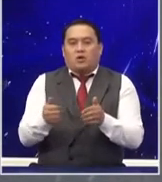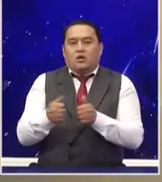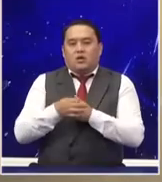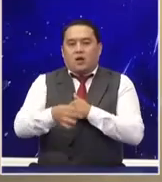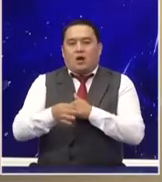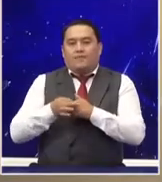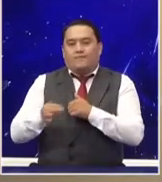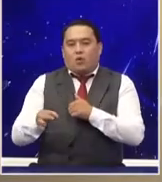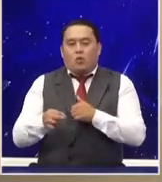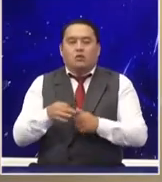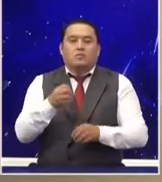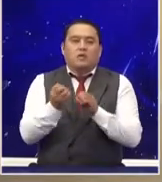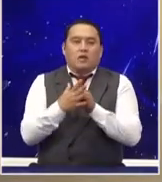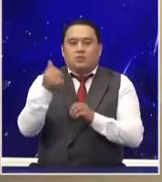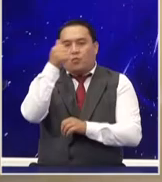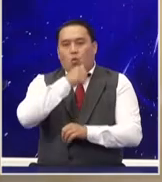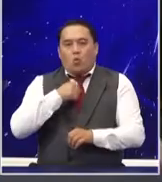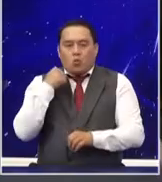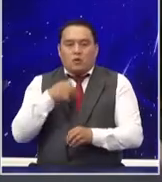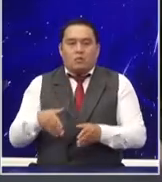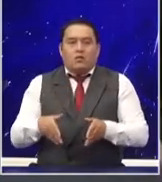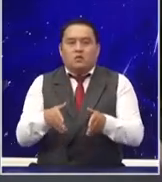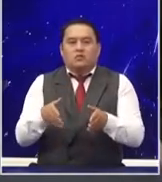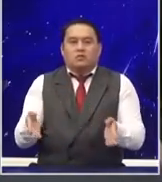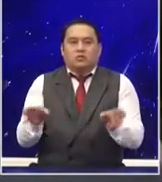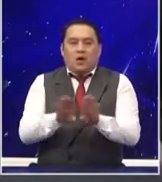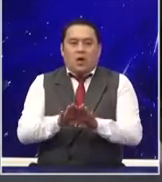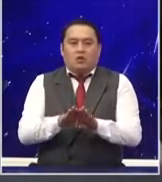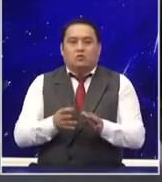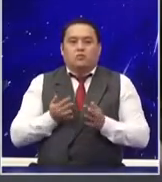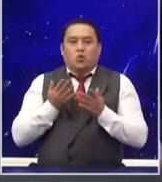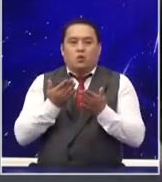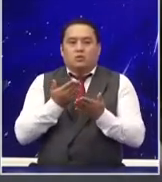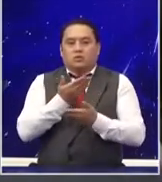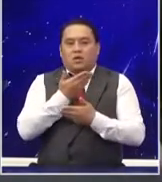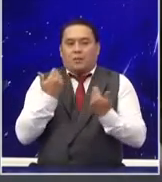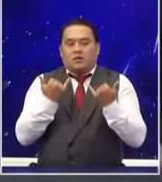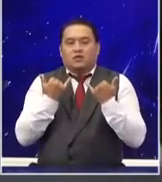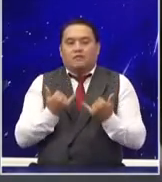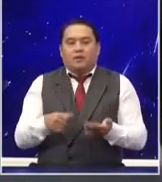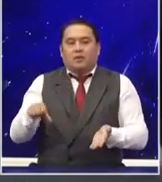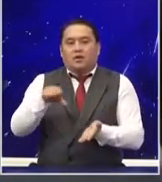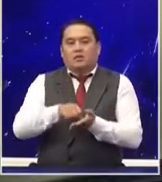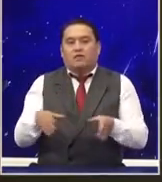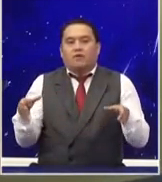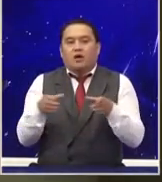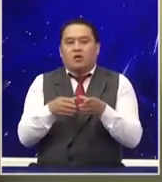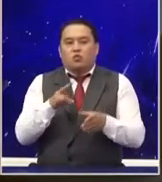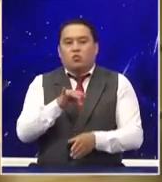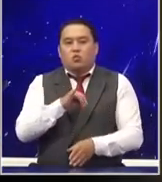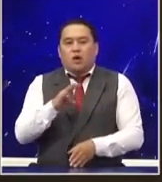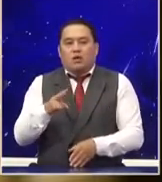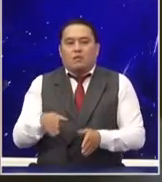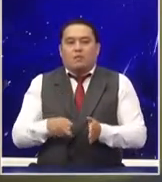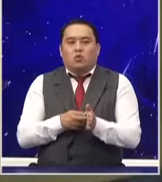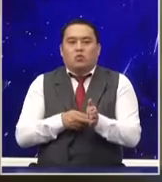пункты. Однако в 2015 году маршрут был закрыт из-за отсутствия спроса. Как заверили нас представители компании «Туран Экспресс»,